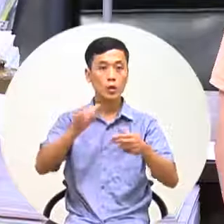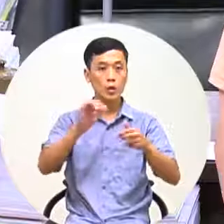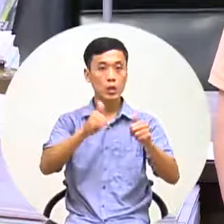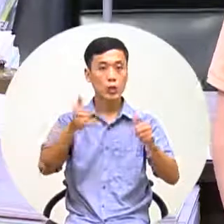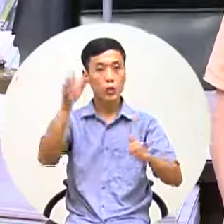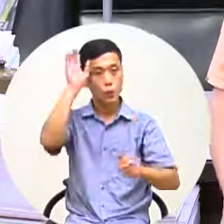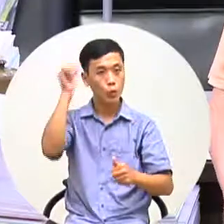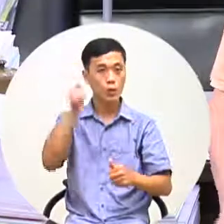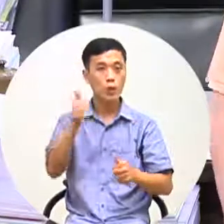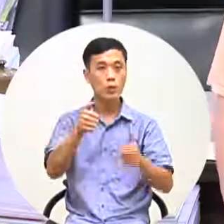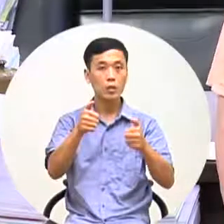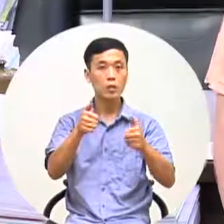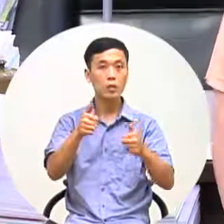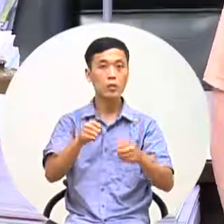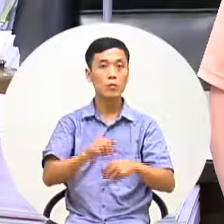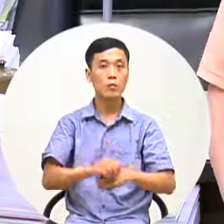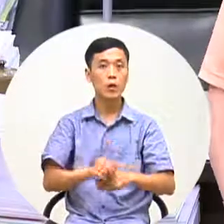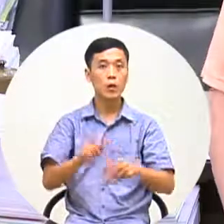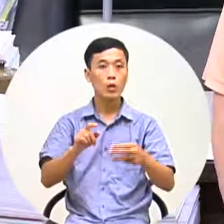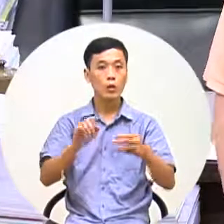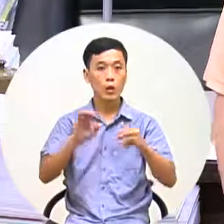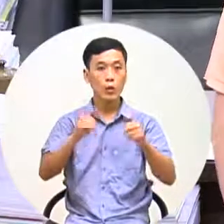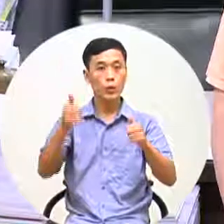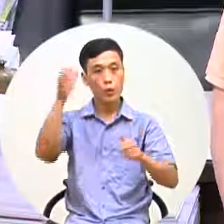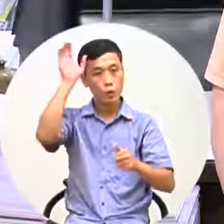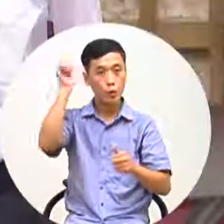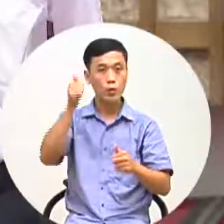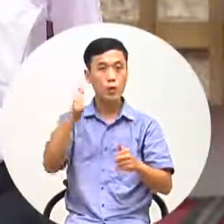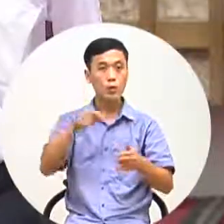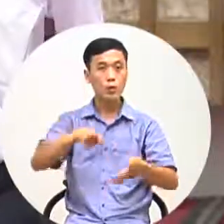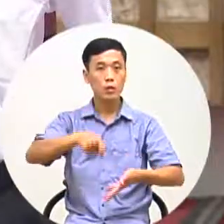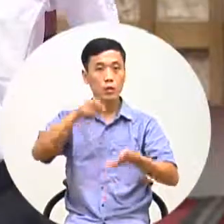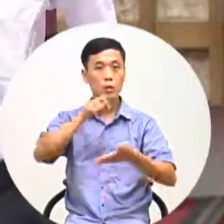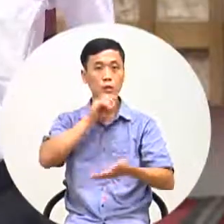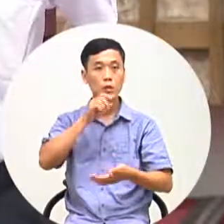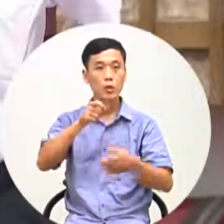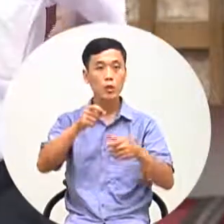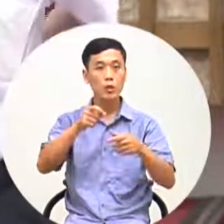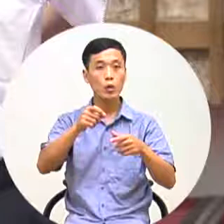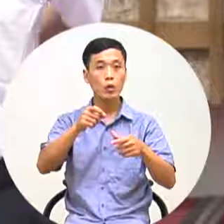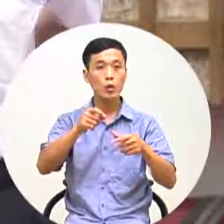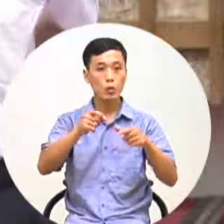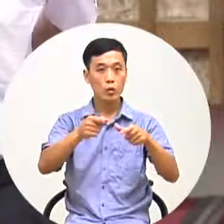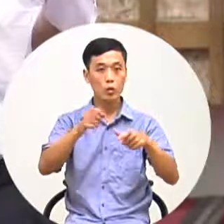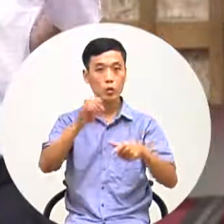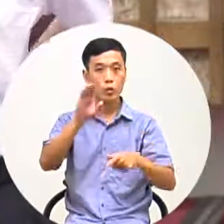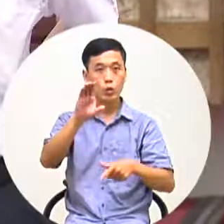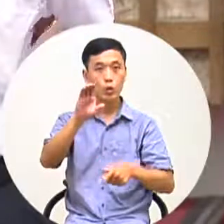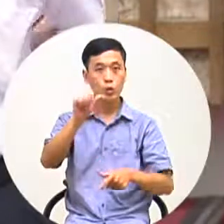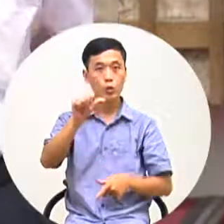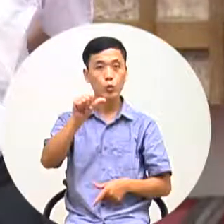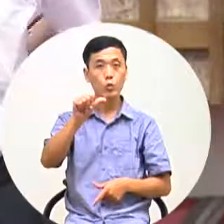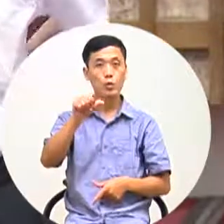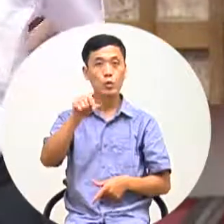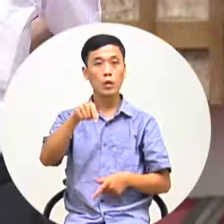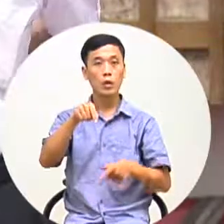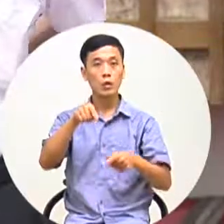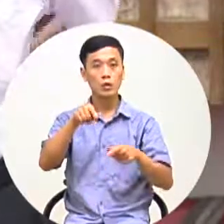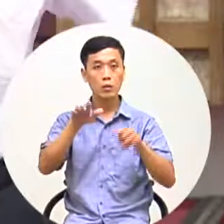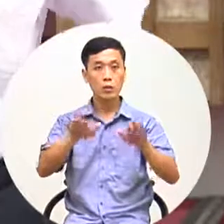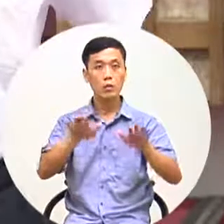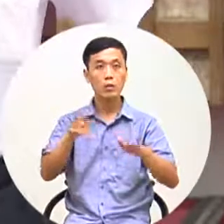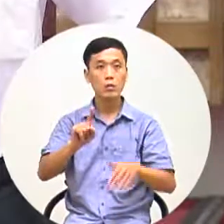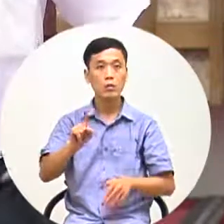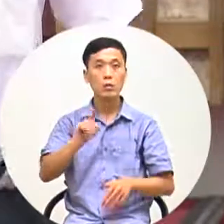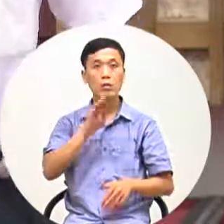苏议员所讲的是那个公额95哈，那公额95它现在是作为我们有些树